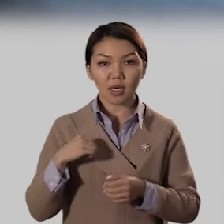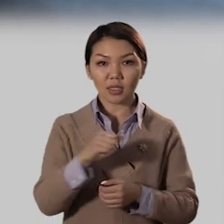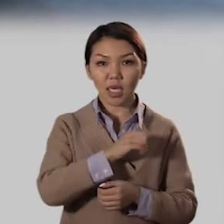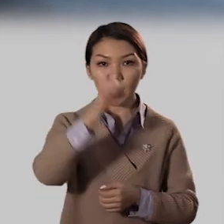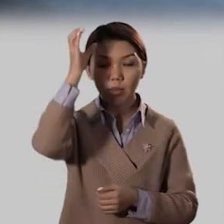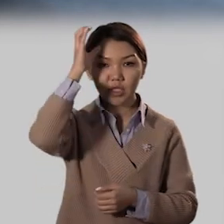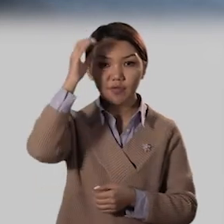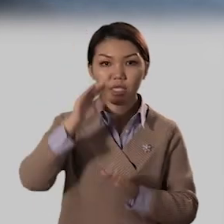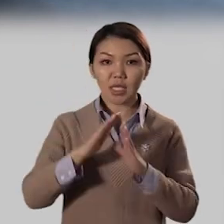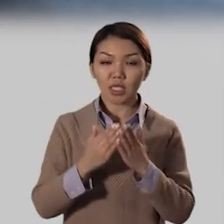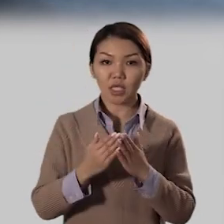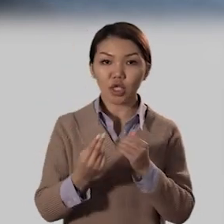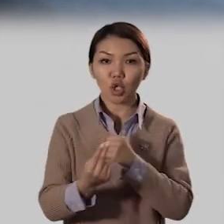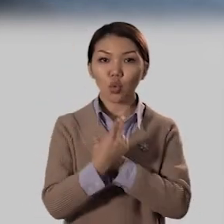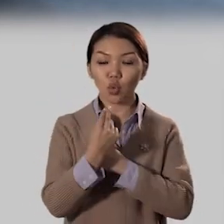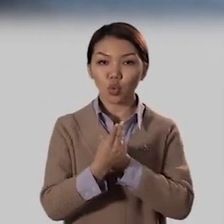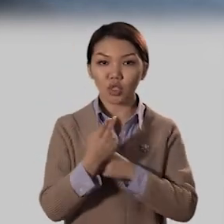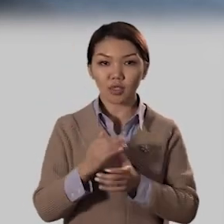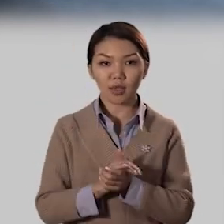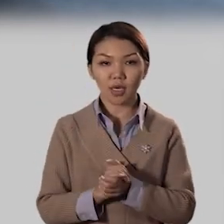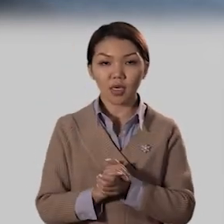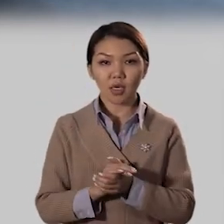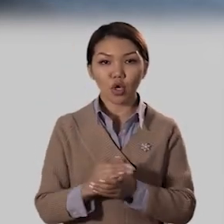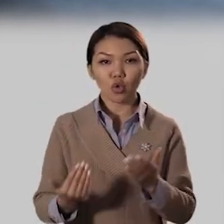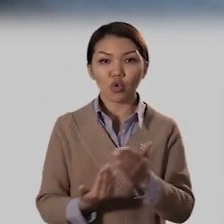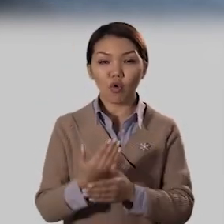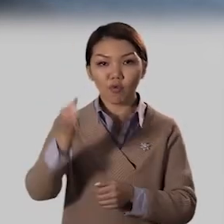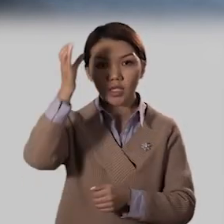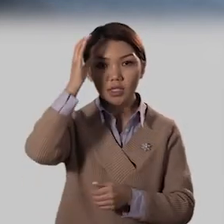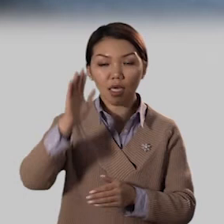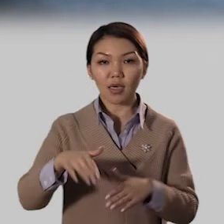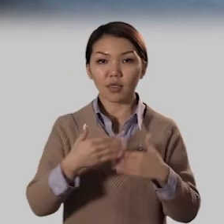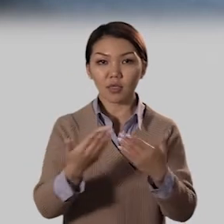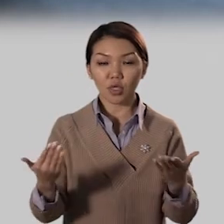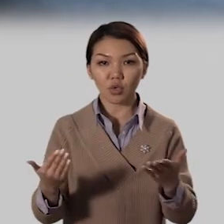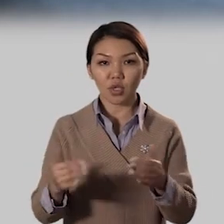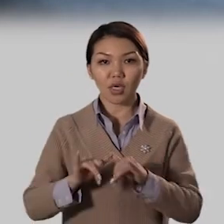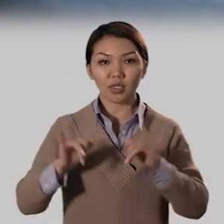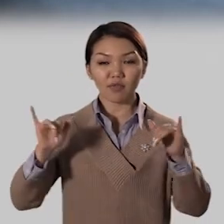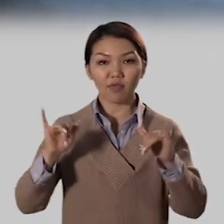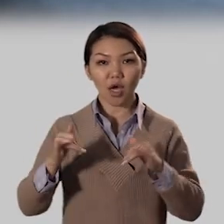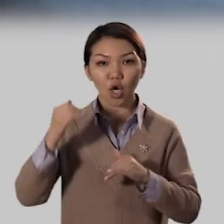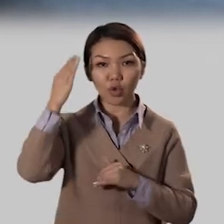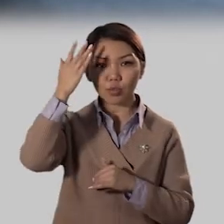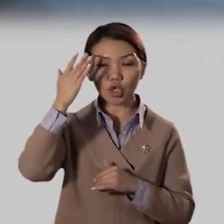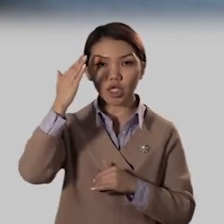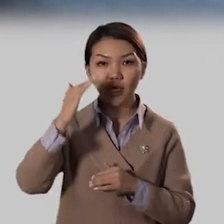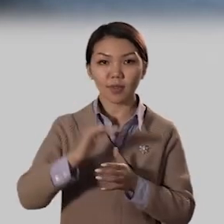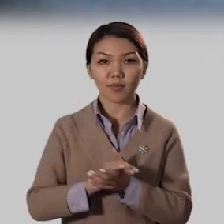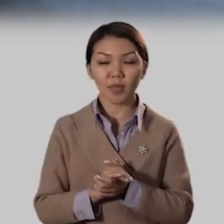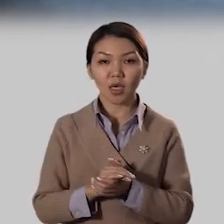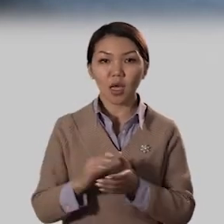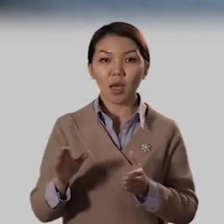книги учат дают новые знания развивают мышление и воображение книги помогают в